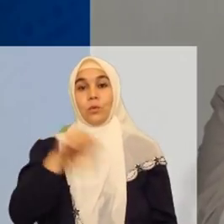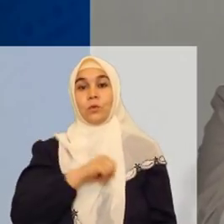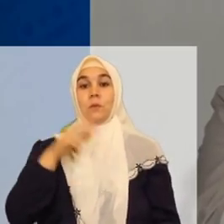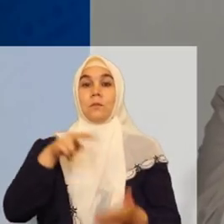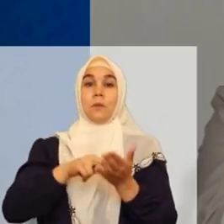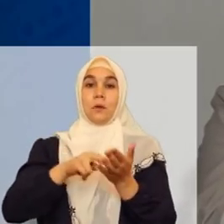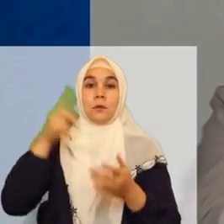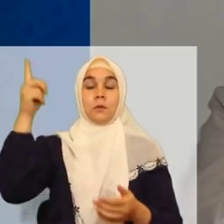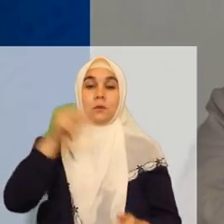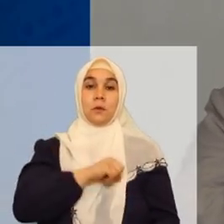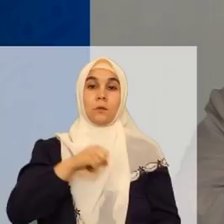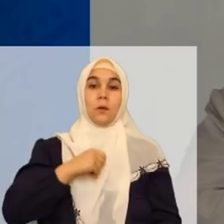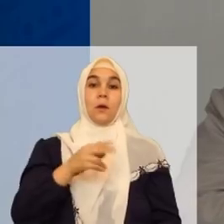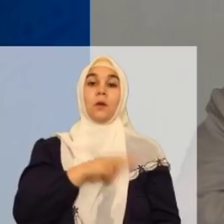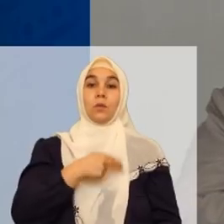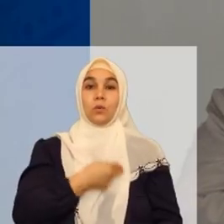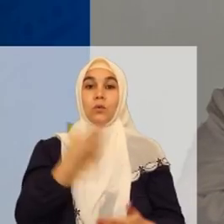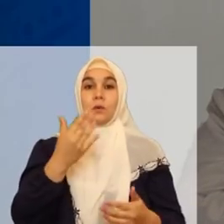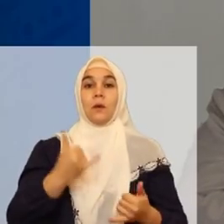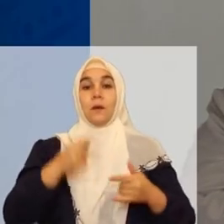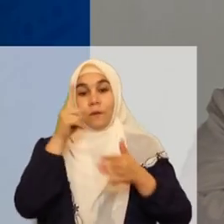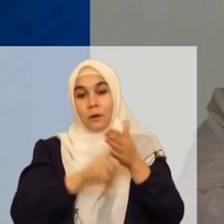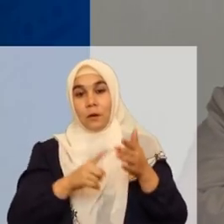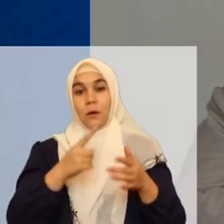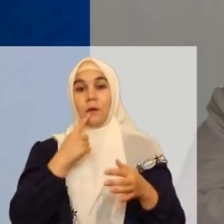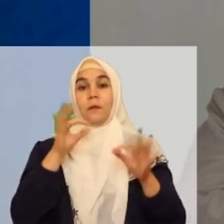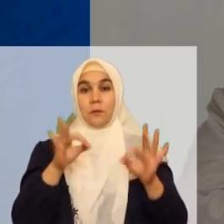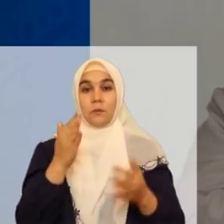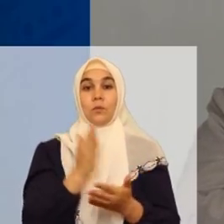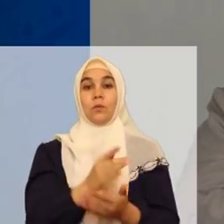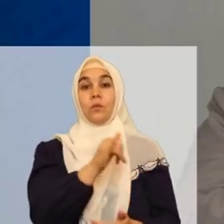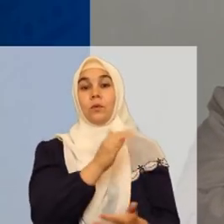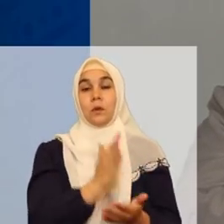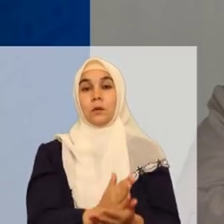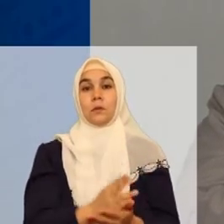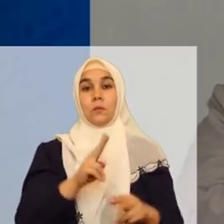Allohdan qo'rqqanidan. Qalbida taqvosi borligidan shuni qilyapti.